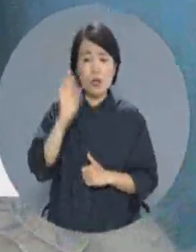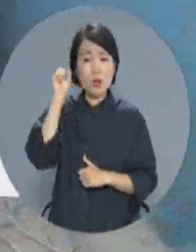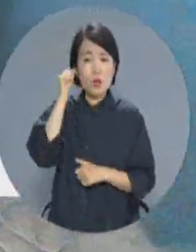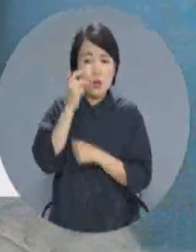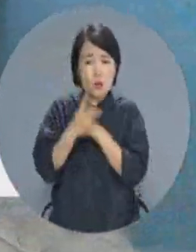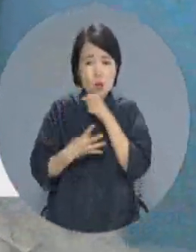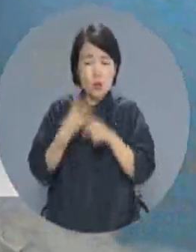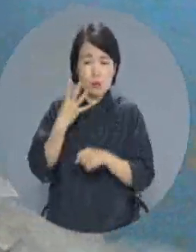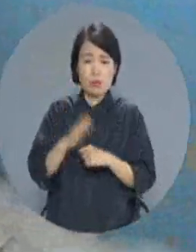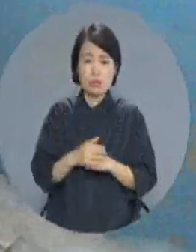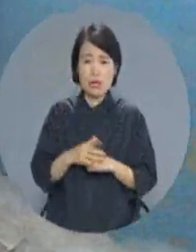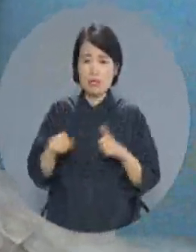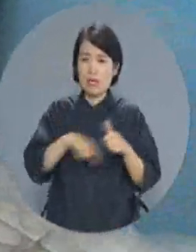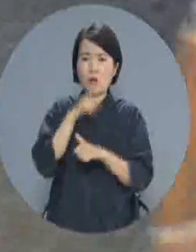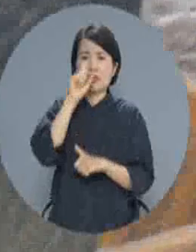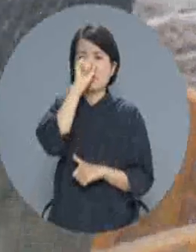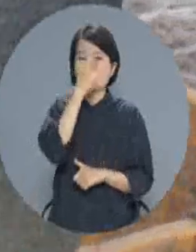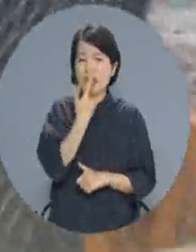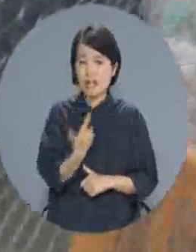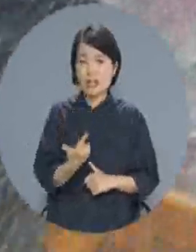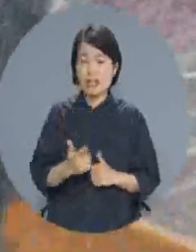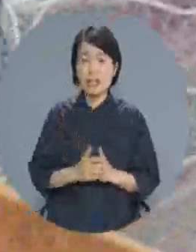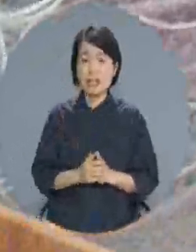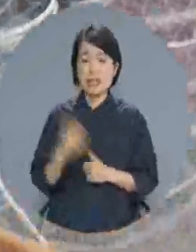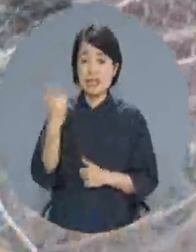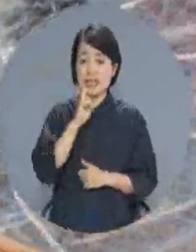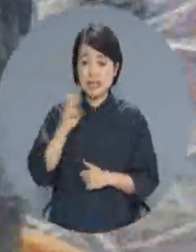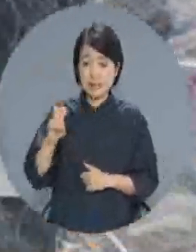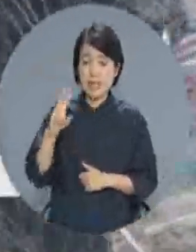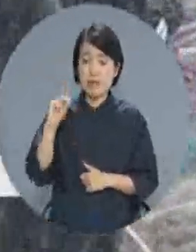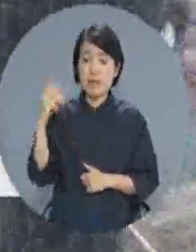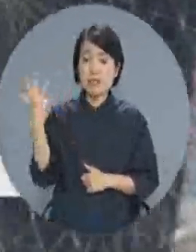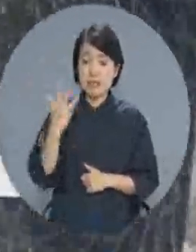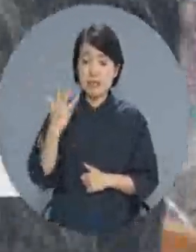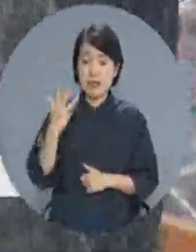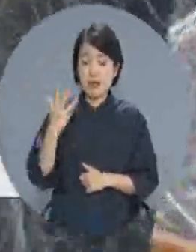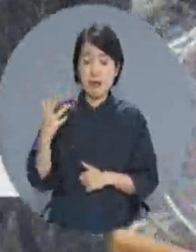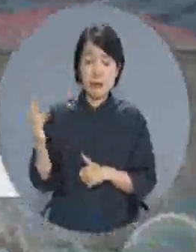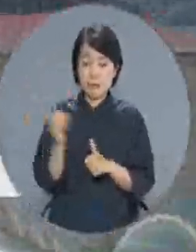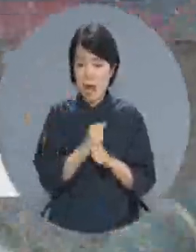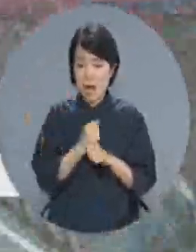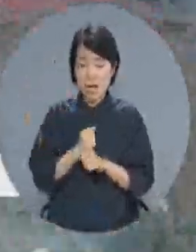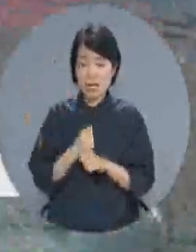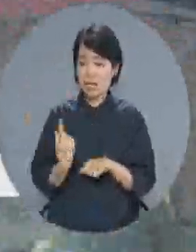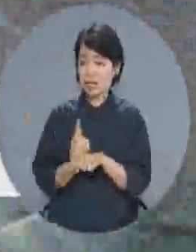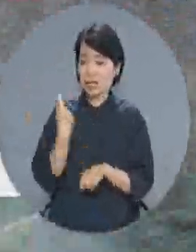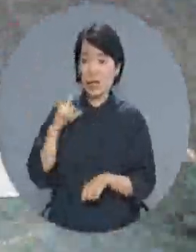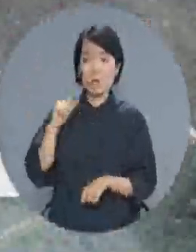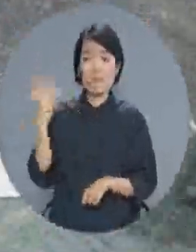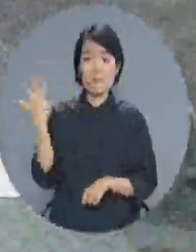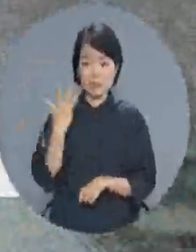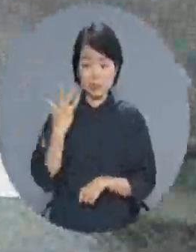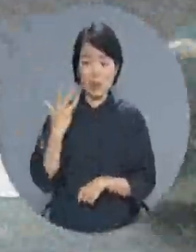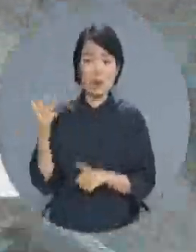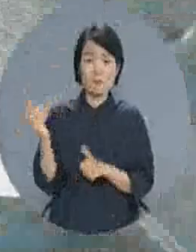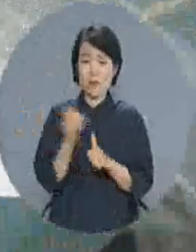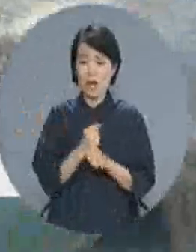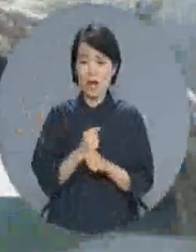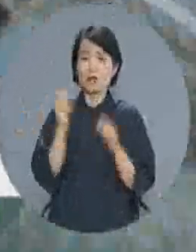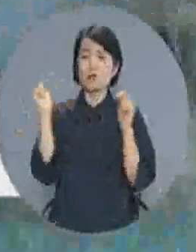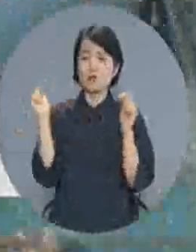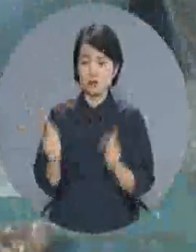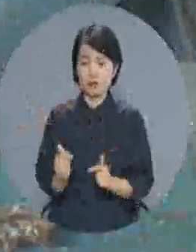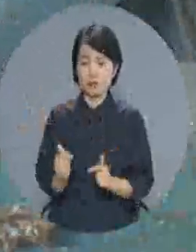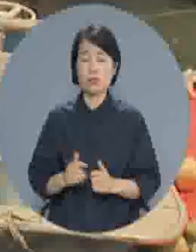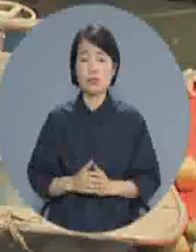사정이 마땅치 않기 때문입니다. 2020년 2만 4천 톤을 잡았던 걸 지난해 1만 8천 톤을 잡는 데